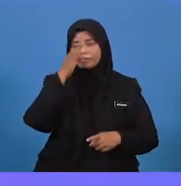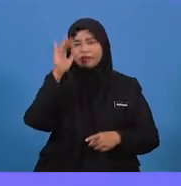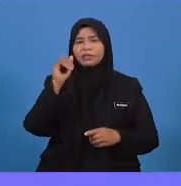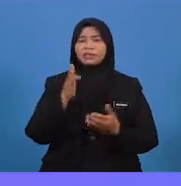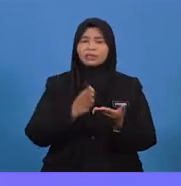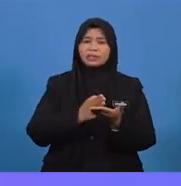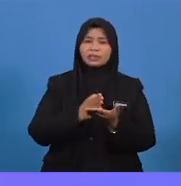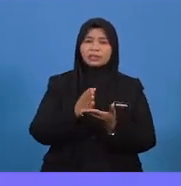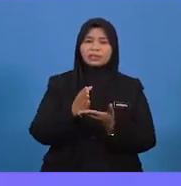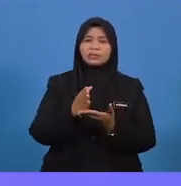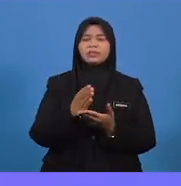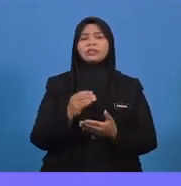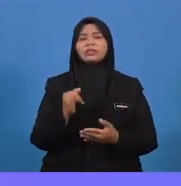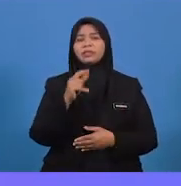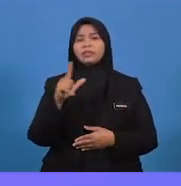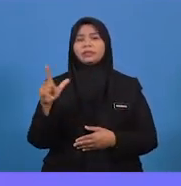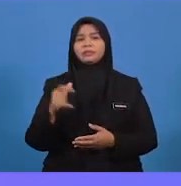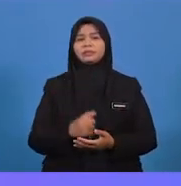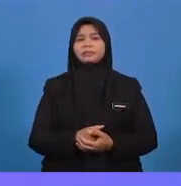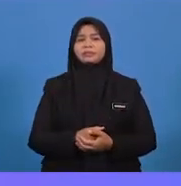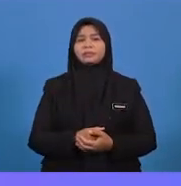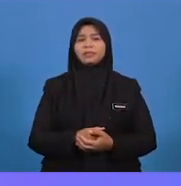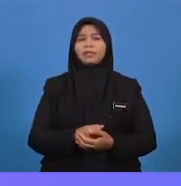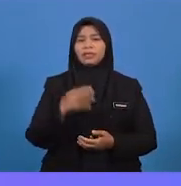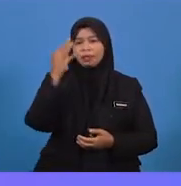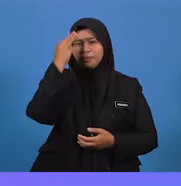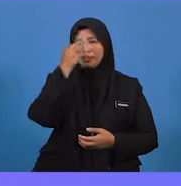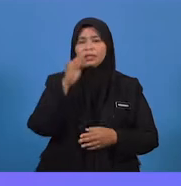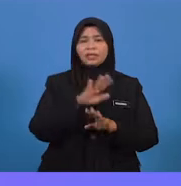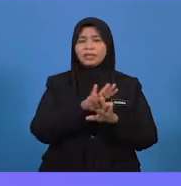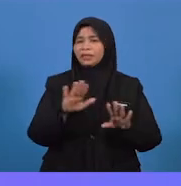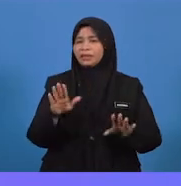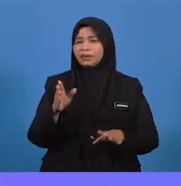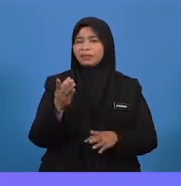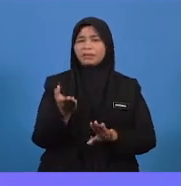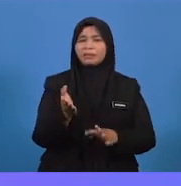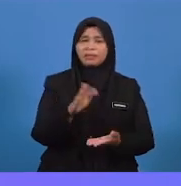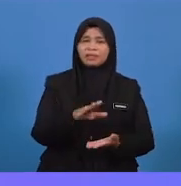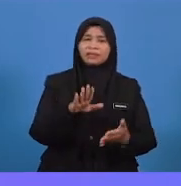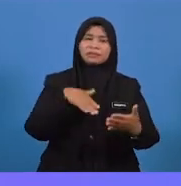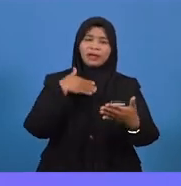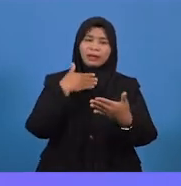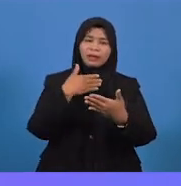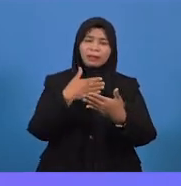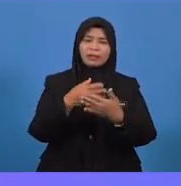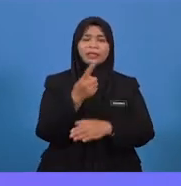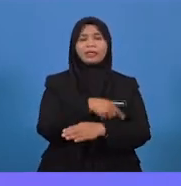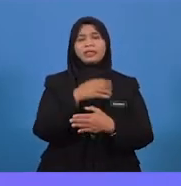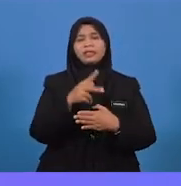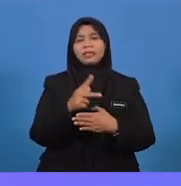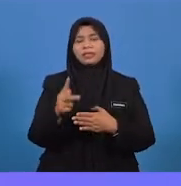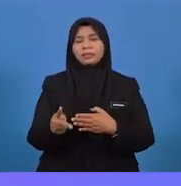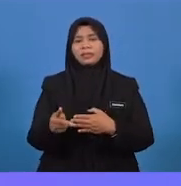antara malaikat dengan manusia ialah malaikat tidak akan mati sehingga hari kiamat tiba,